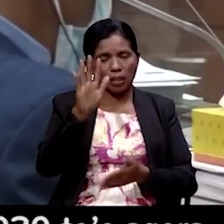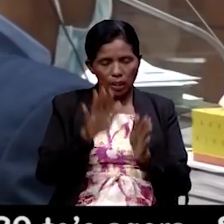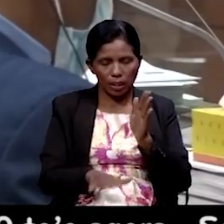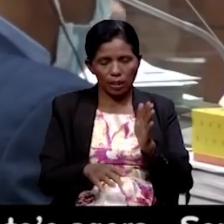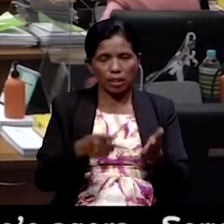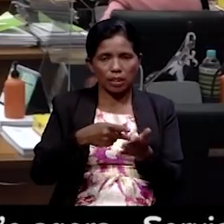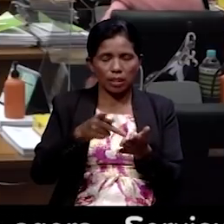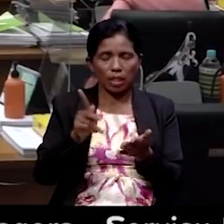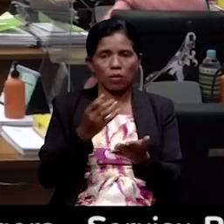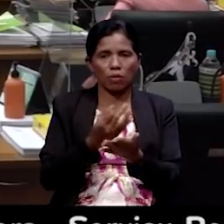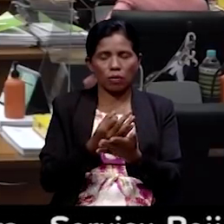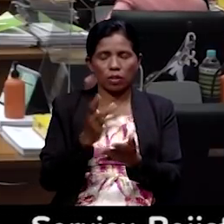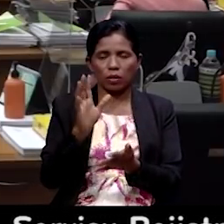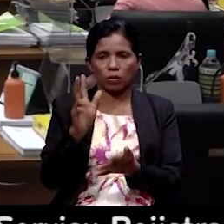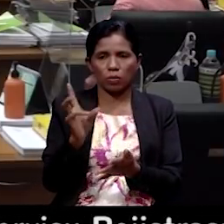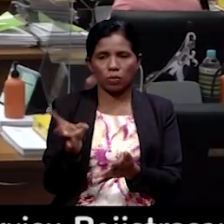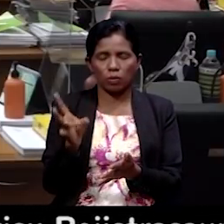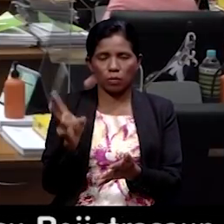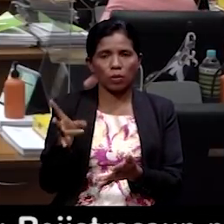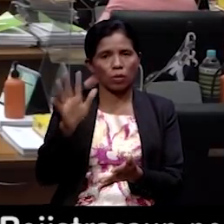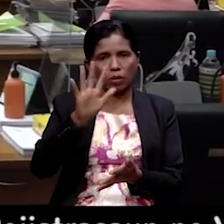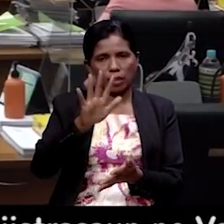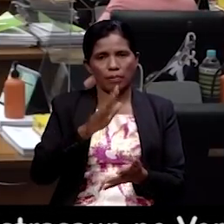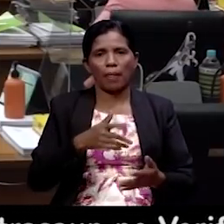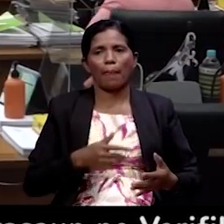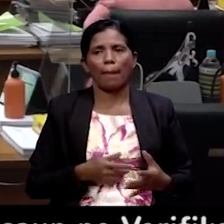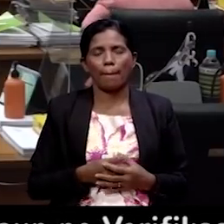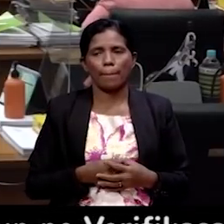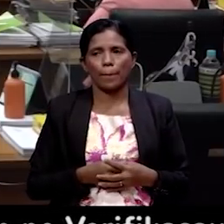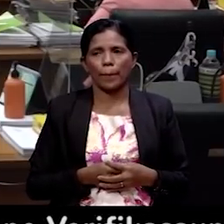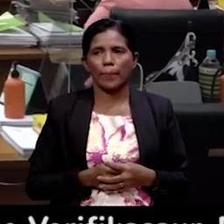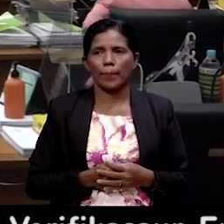dolar hitu nulu resin lima. Almeida dos Santos, Elugayu, Zemen.